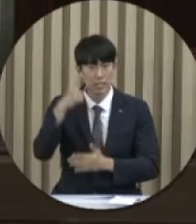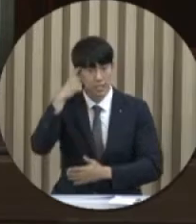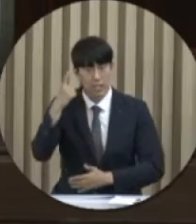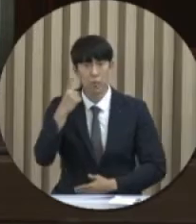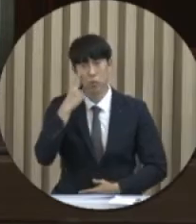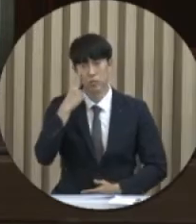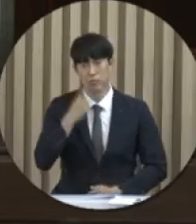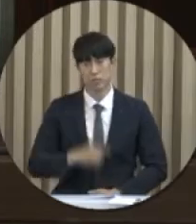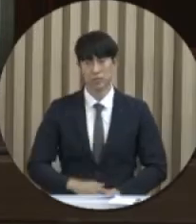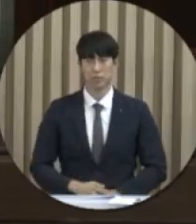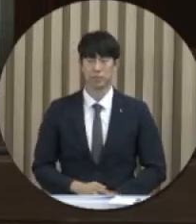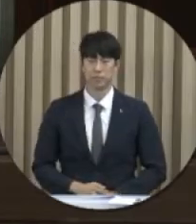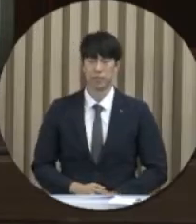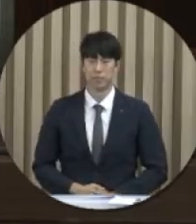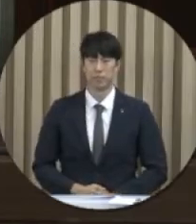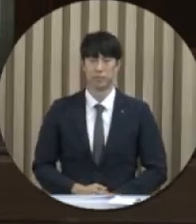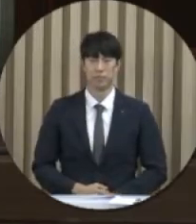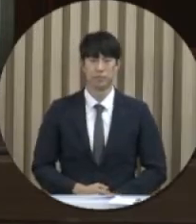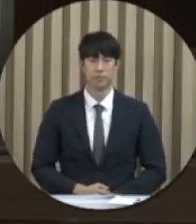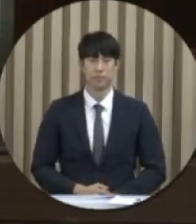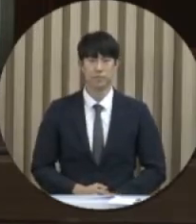하겠습니다.